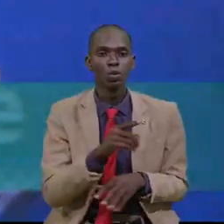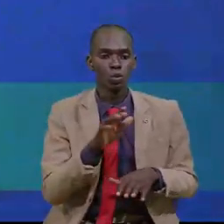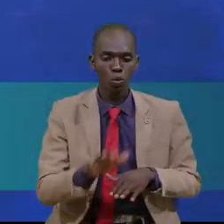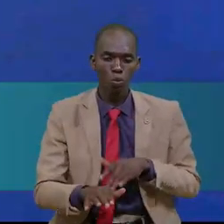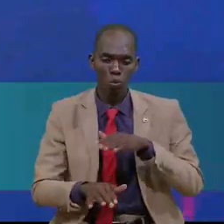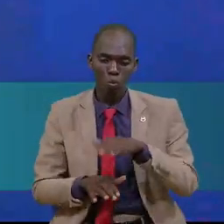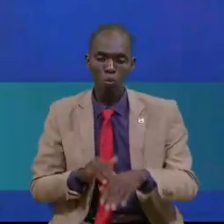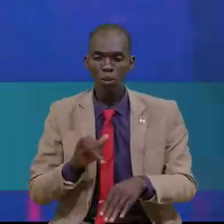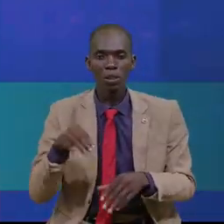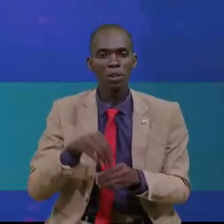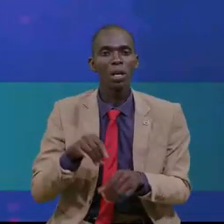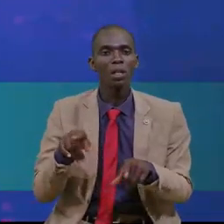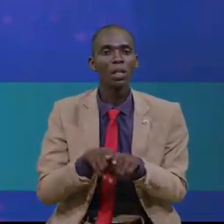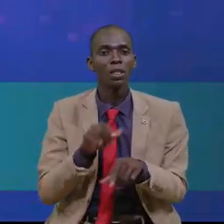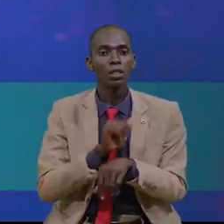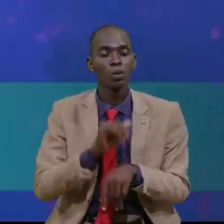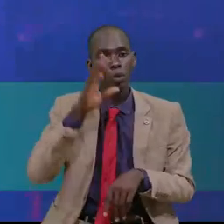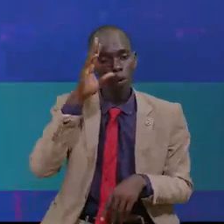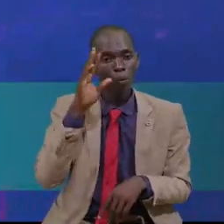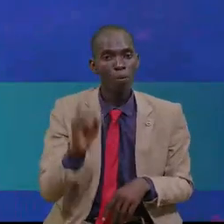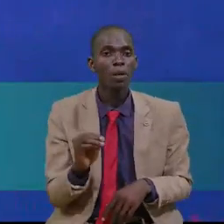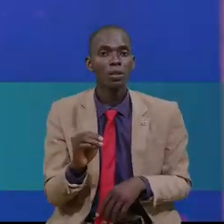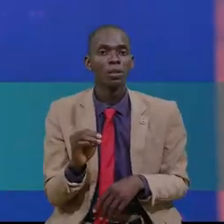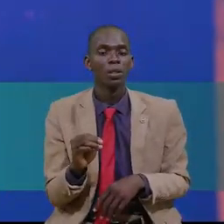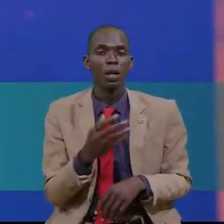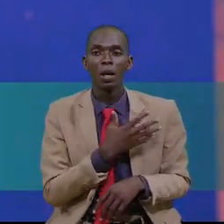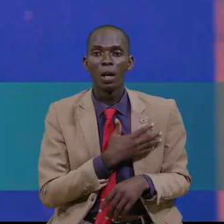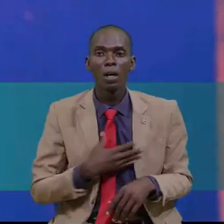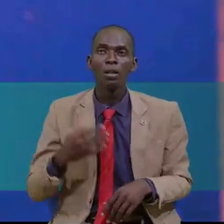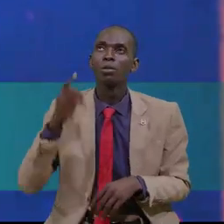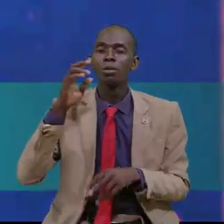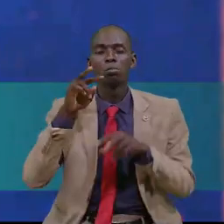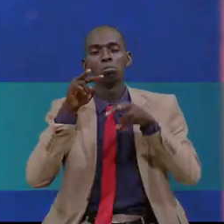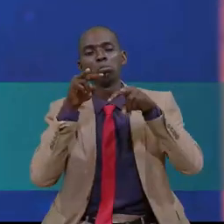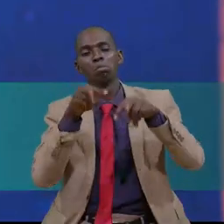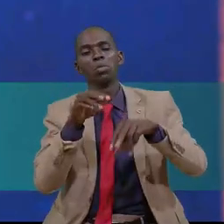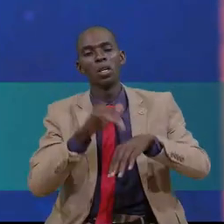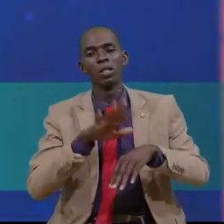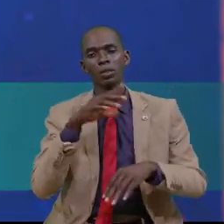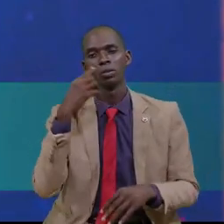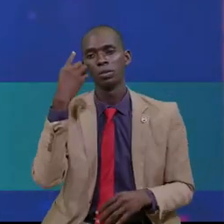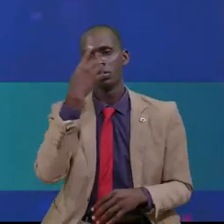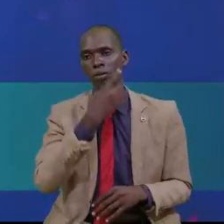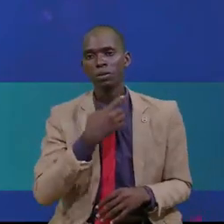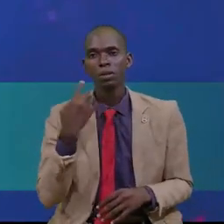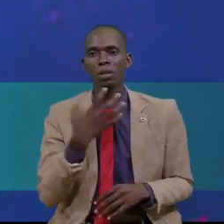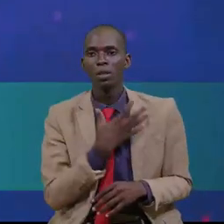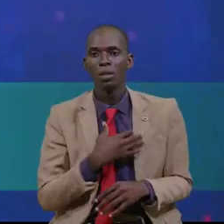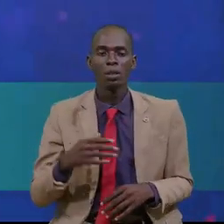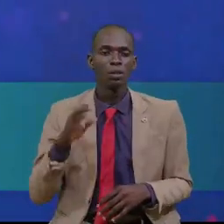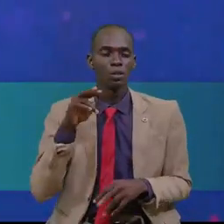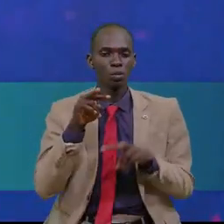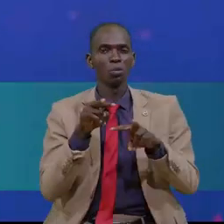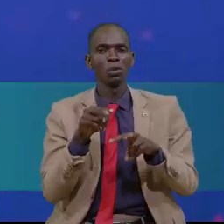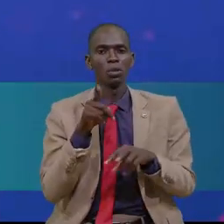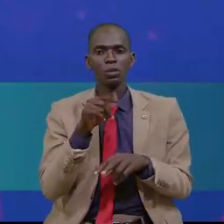alors tu viendras comme un ouvrier et Dieu regarde les registres, il regarde ton visage et il t'approuve